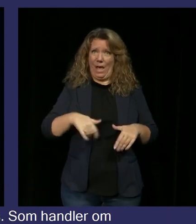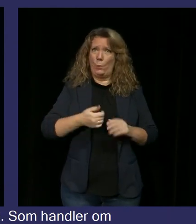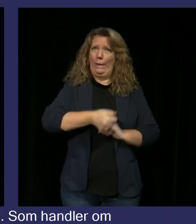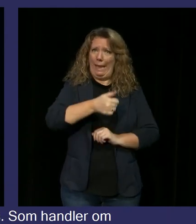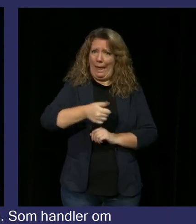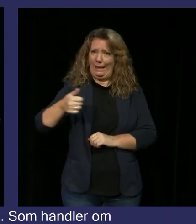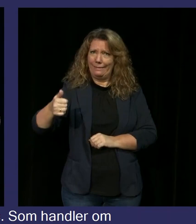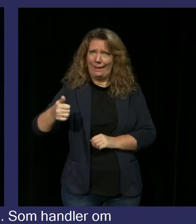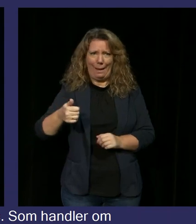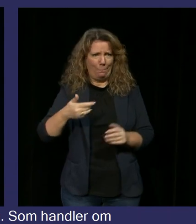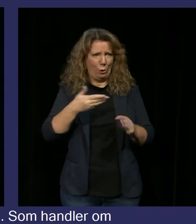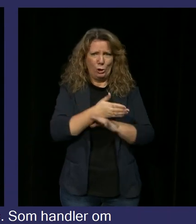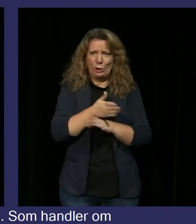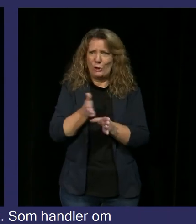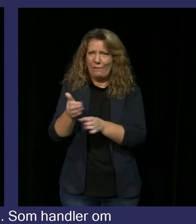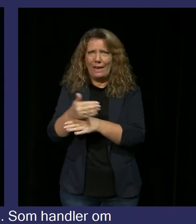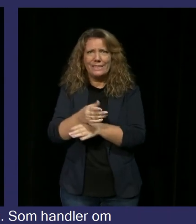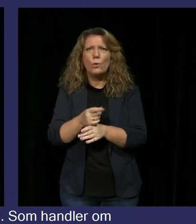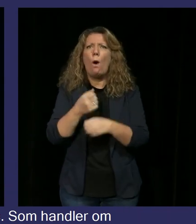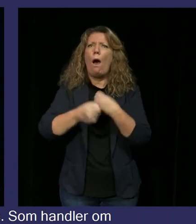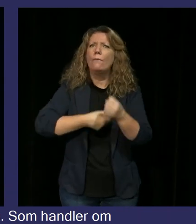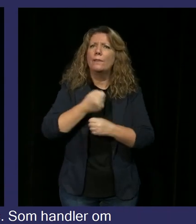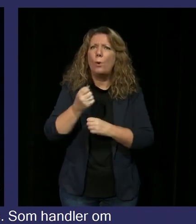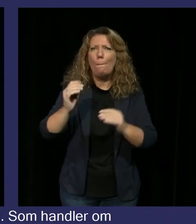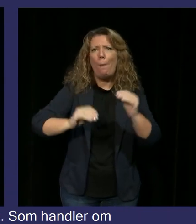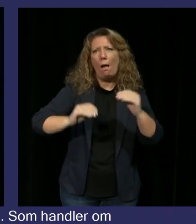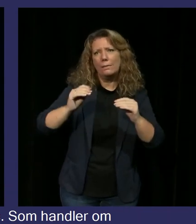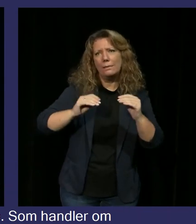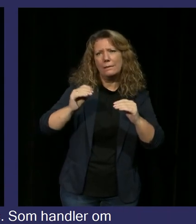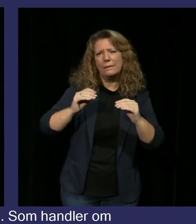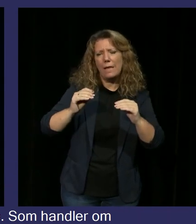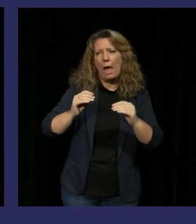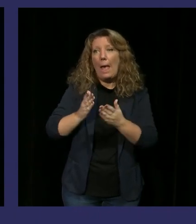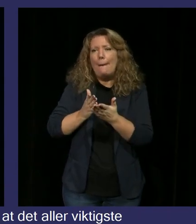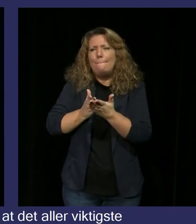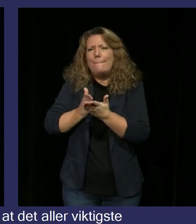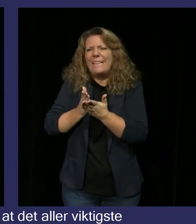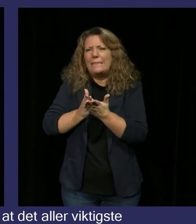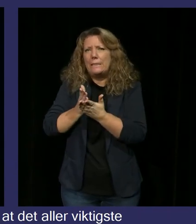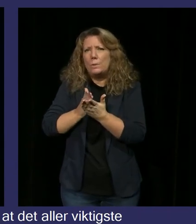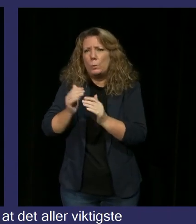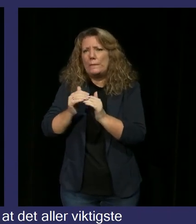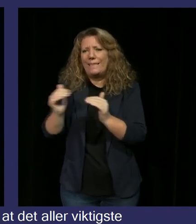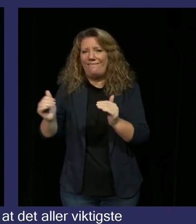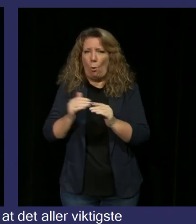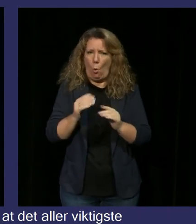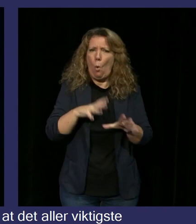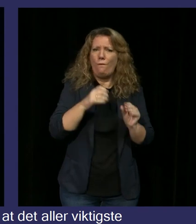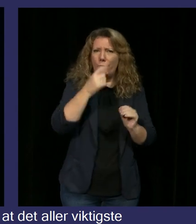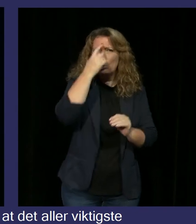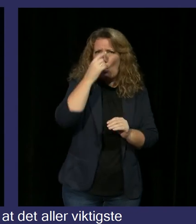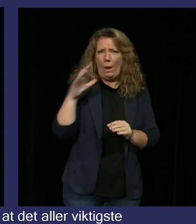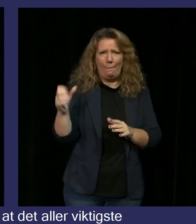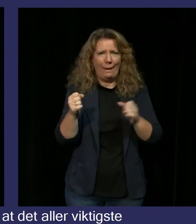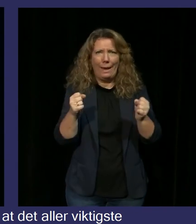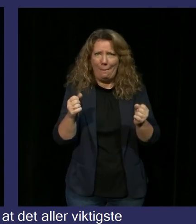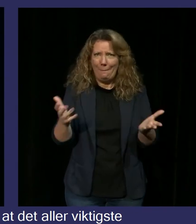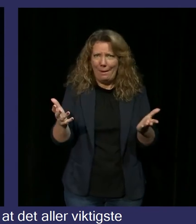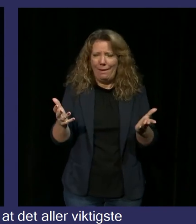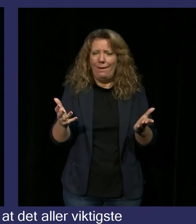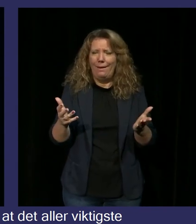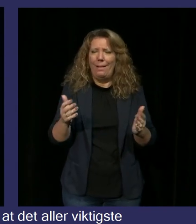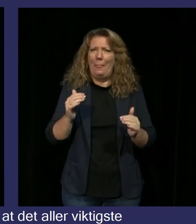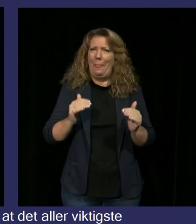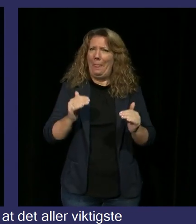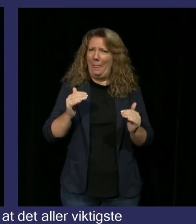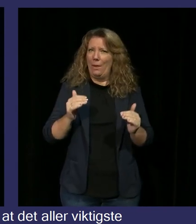og som handler om sånn balansegang mellom presisjonsnivå og forståelige begreper. Og så tenker jeg det jo helt riktig beskrevet